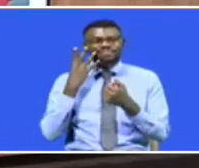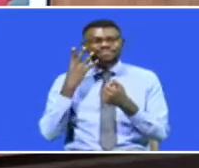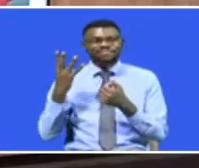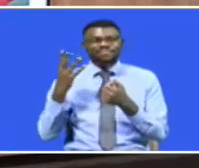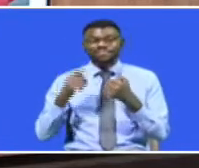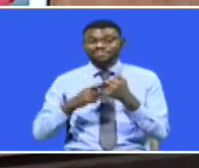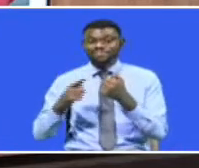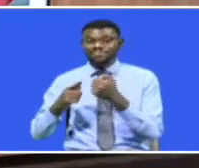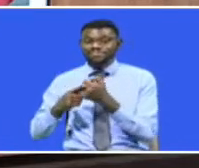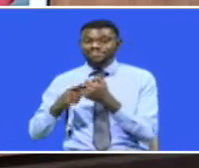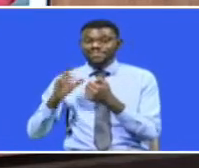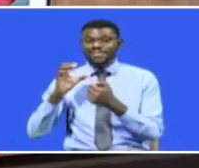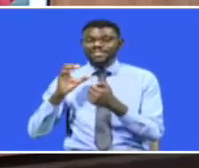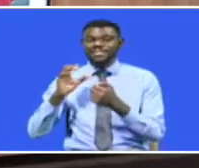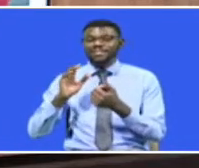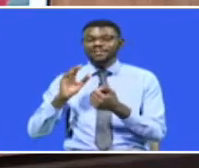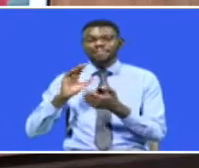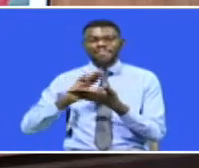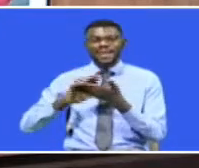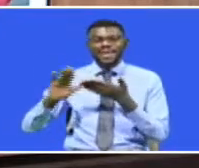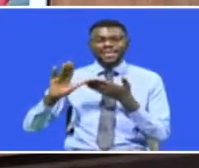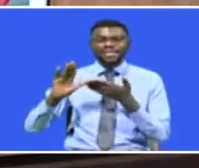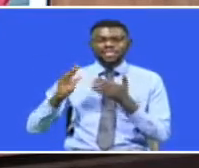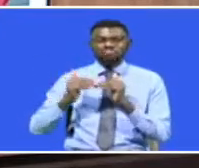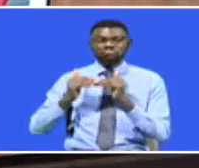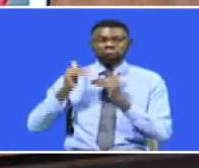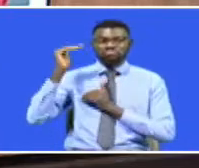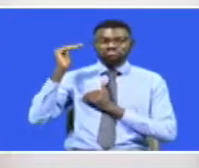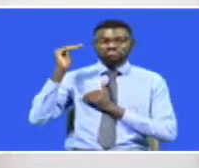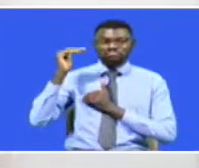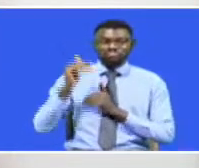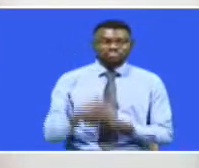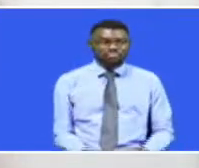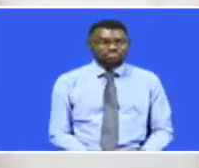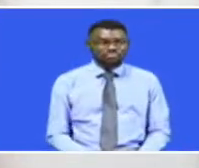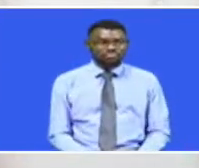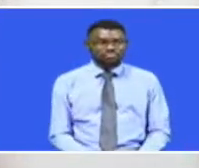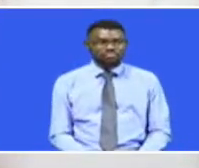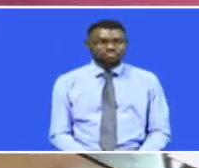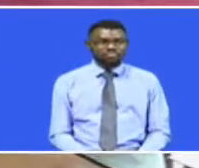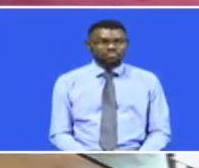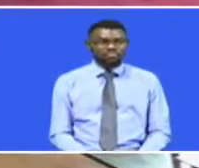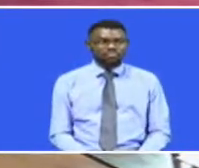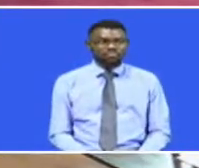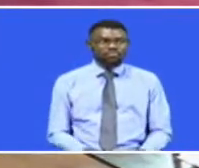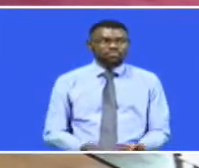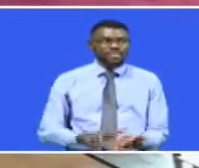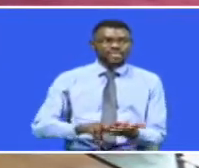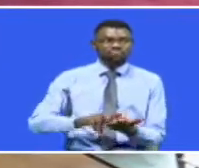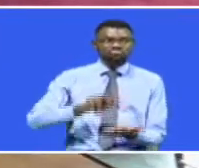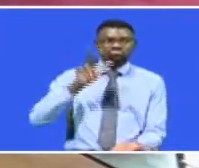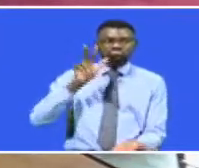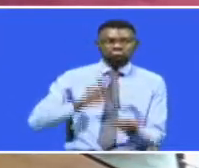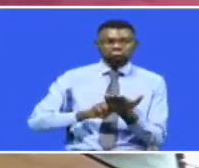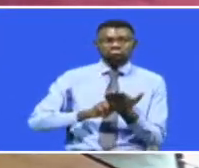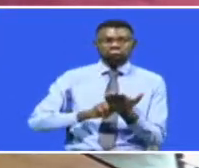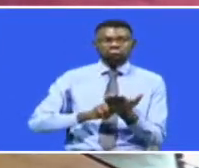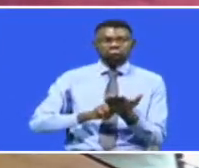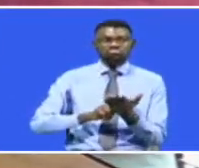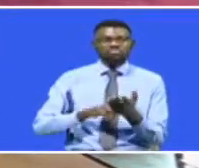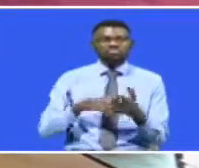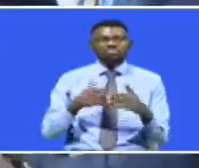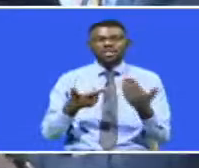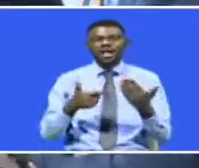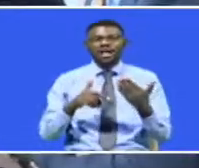268,499 waliopata alama ya C plain na zaidi. Waziri limeidhinisha matumizi ya elimu na mafunzo ya mpito, yani